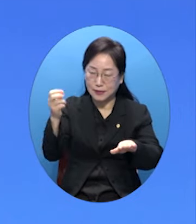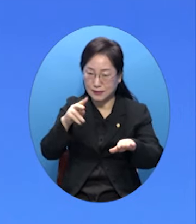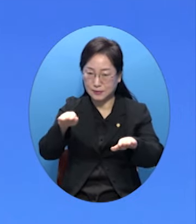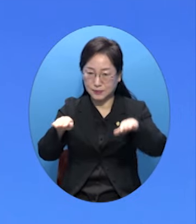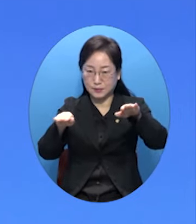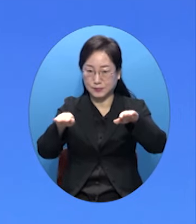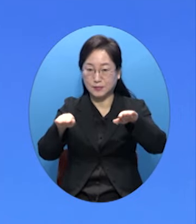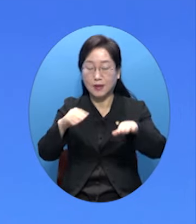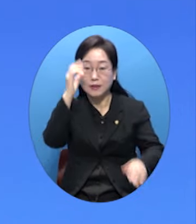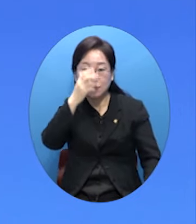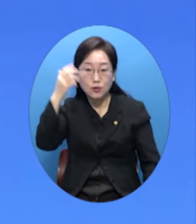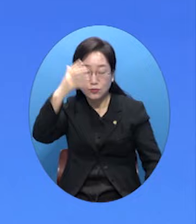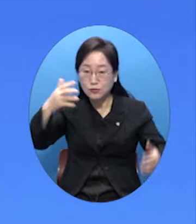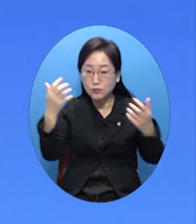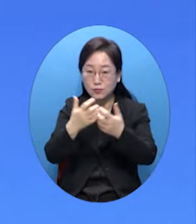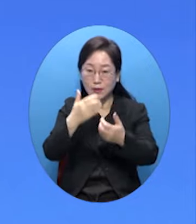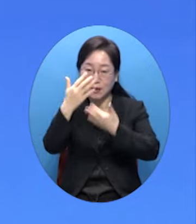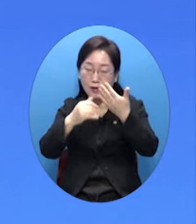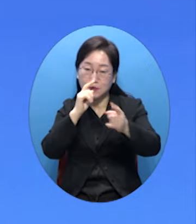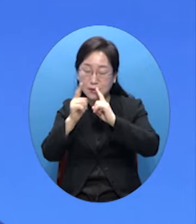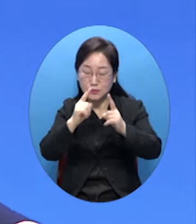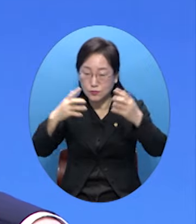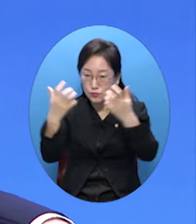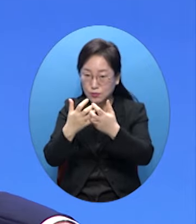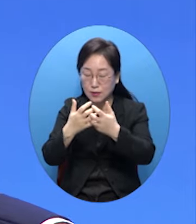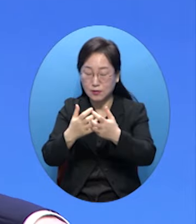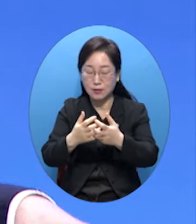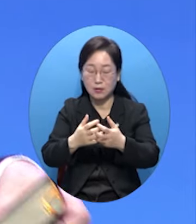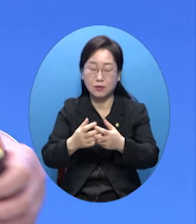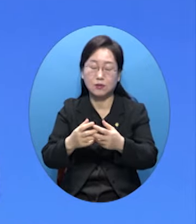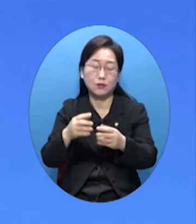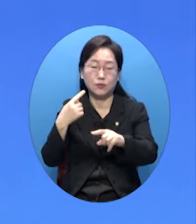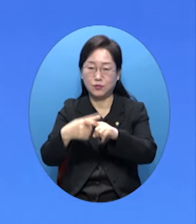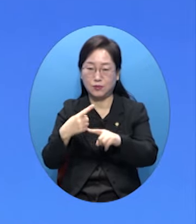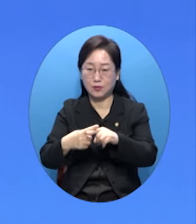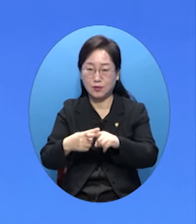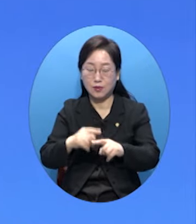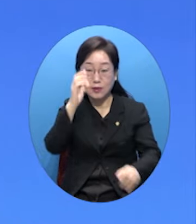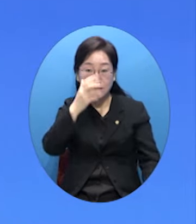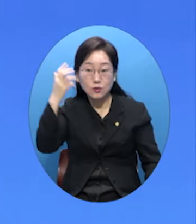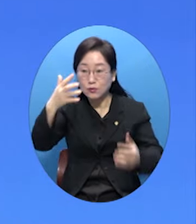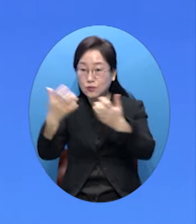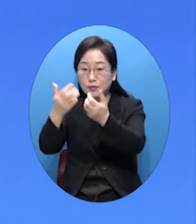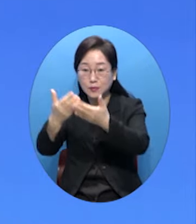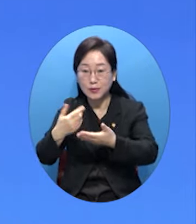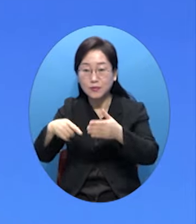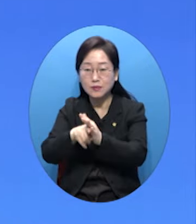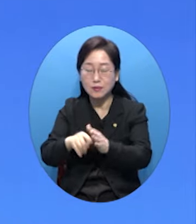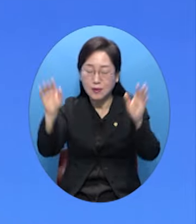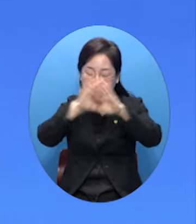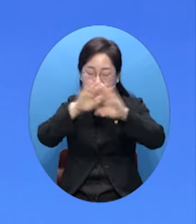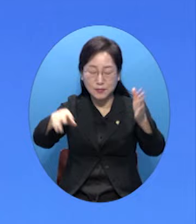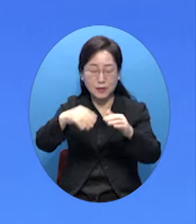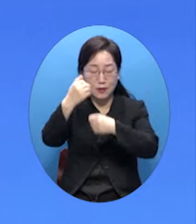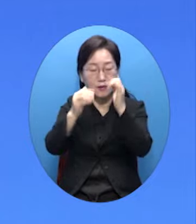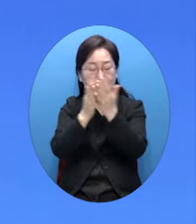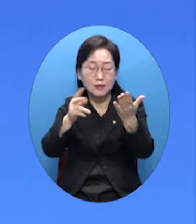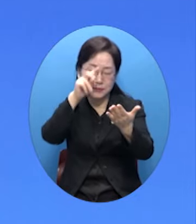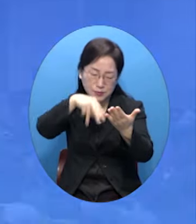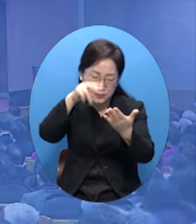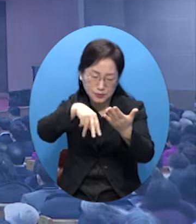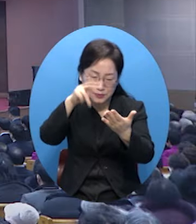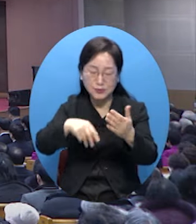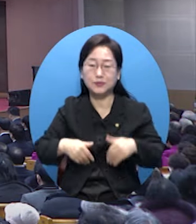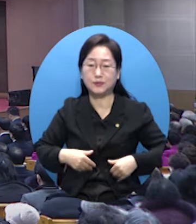성령으로 충만한 것이 말씀으로 충만한 것이고 말씀으로 충만한 것이 성령으로 충만한 것입니다. 여러분 성령으로 충만 받으려면 늘 주야로 말씀을 묵상해야 되는